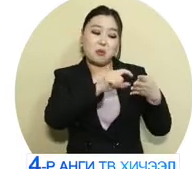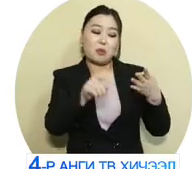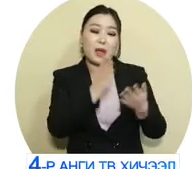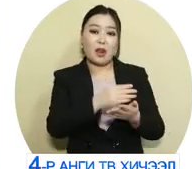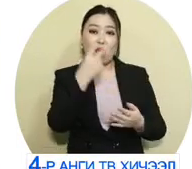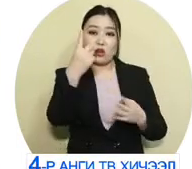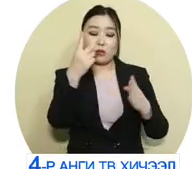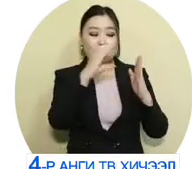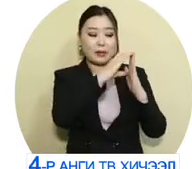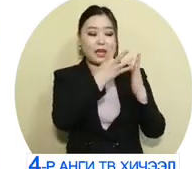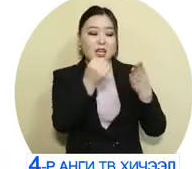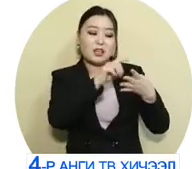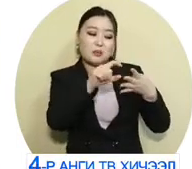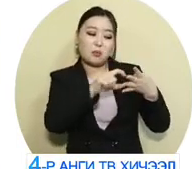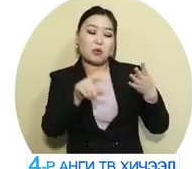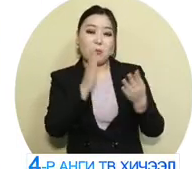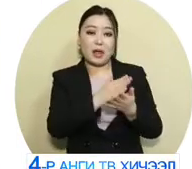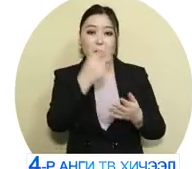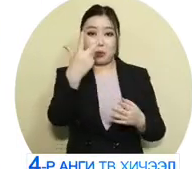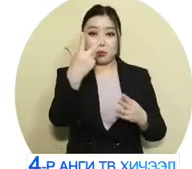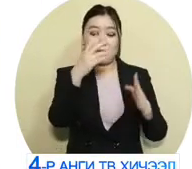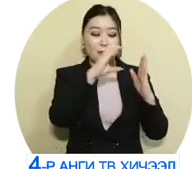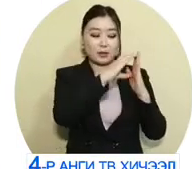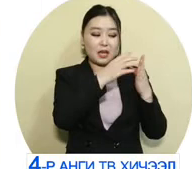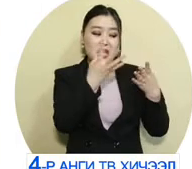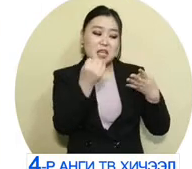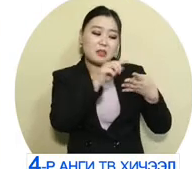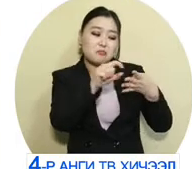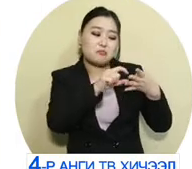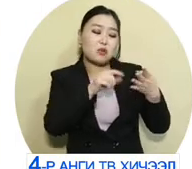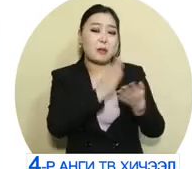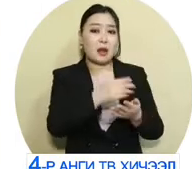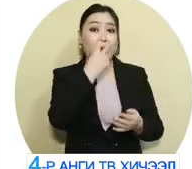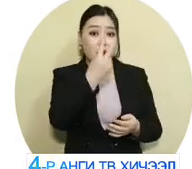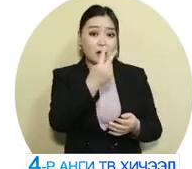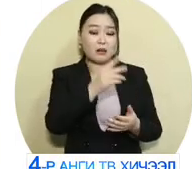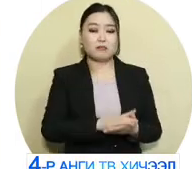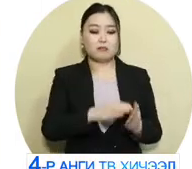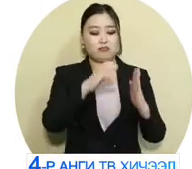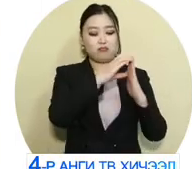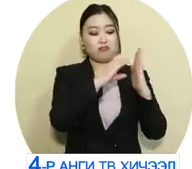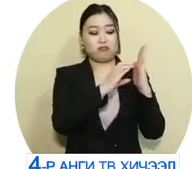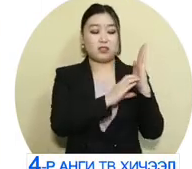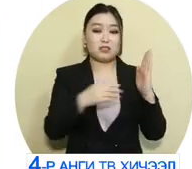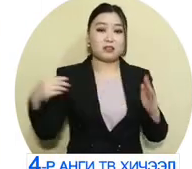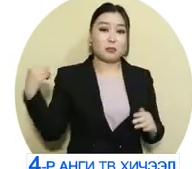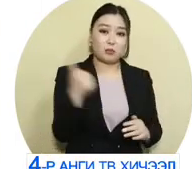хэдэн мөртөө байгааг ажиглаараа хүмүүдтэй. За энэ бадаг бүрт ямар өнг